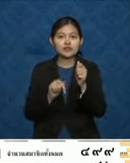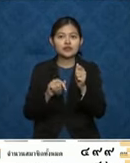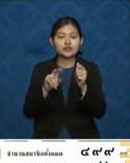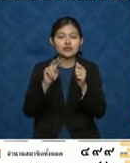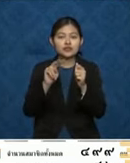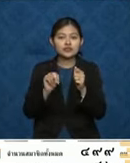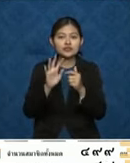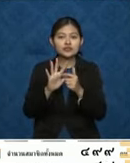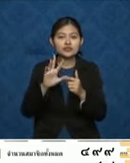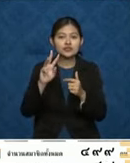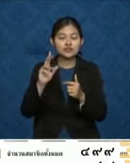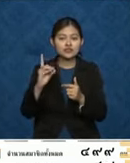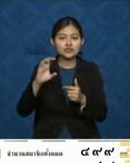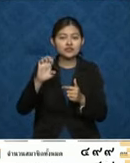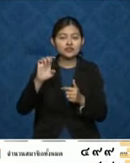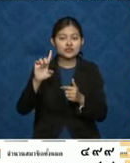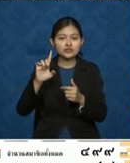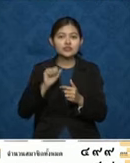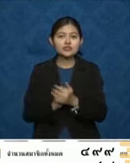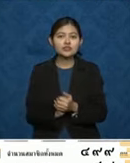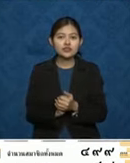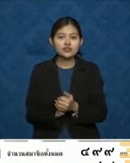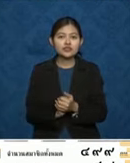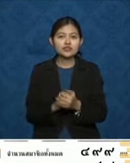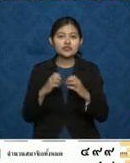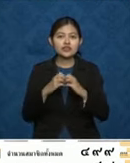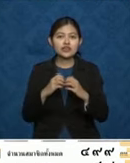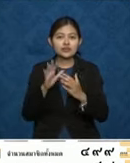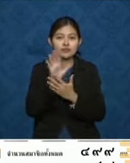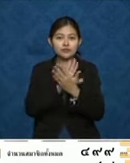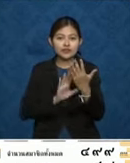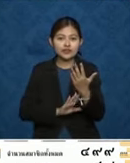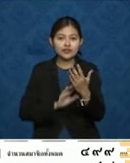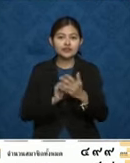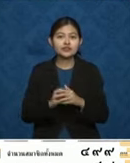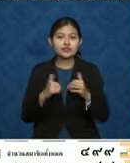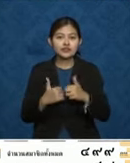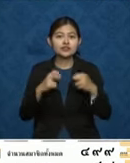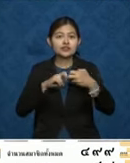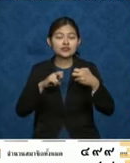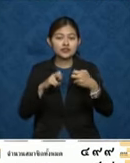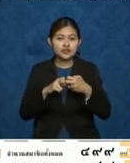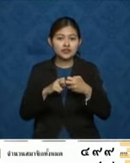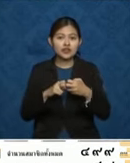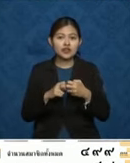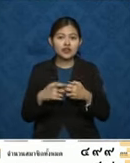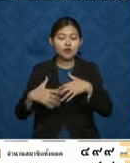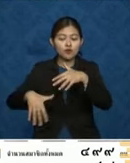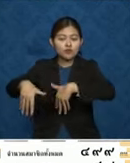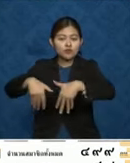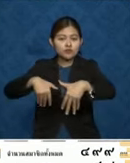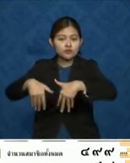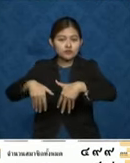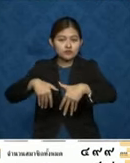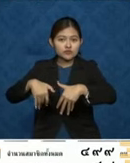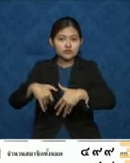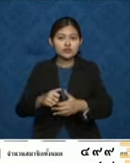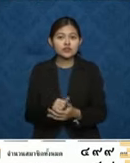ปราชินบุรีเขต 3พรรคภูมิใจไทยครับวันนี้ผมมีเรื่องจะปรึกษาหารือในปัญหาความเดือดร้อนของประชาชนในเขต